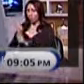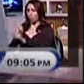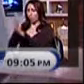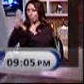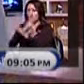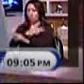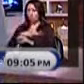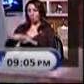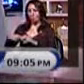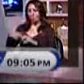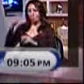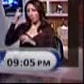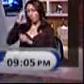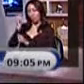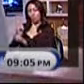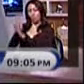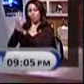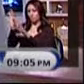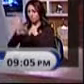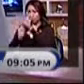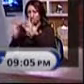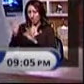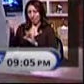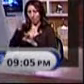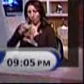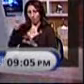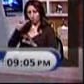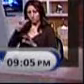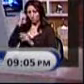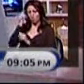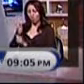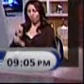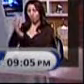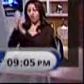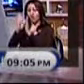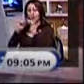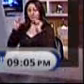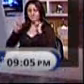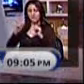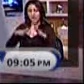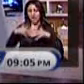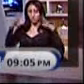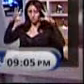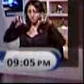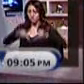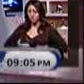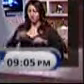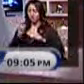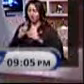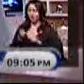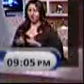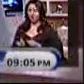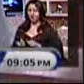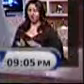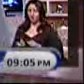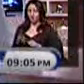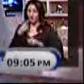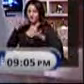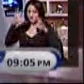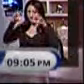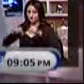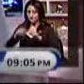منتخبا، اكرر ده قبل الاعلان الدستوري. انما انت عايز تسيطر على الدولة، عايز تشيل طبقة قضاء، حتى لو